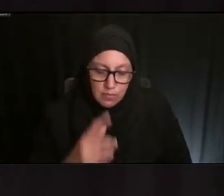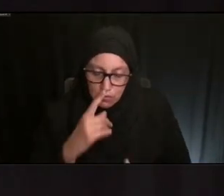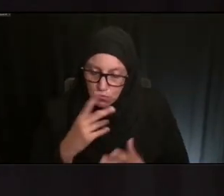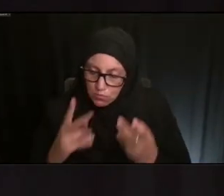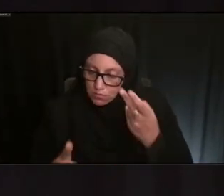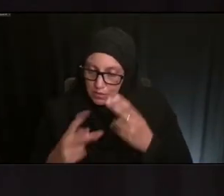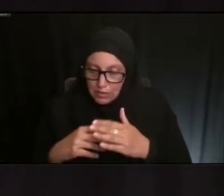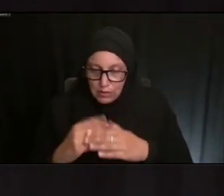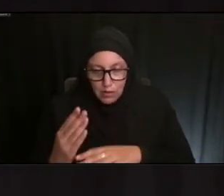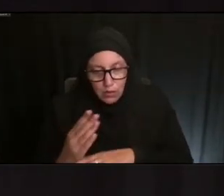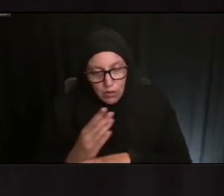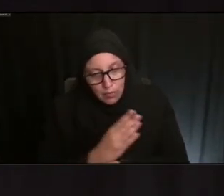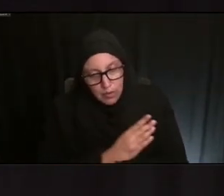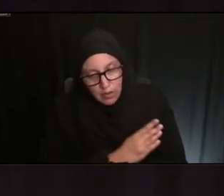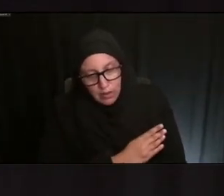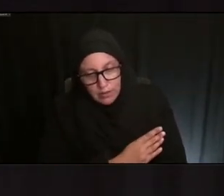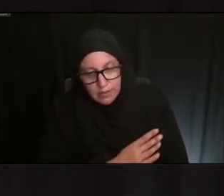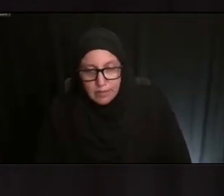الاشورا